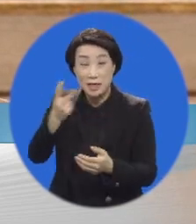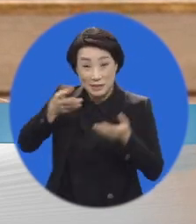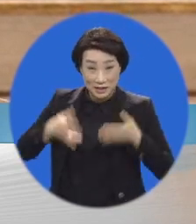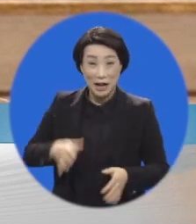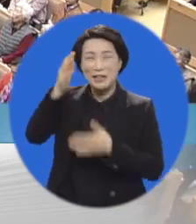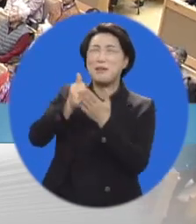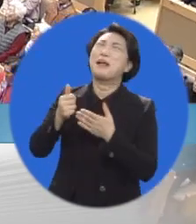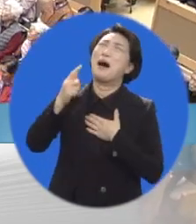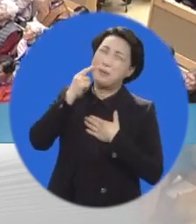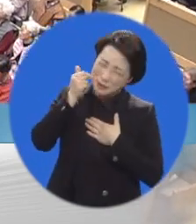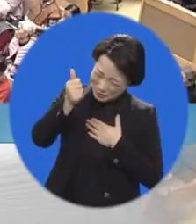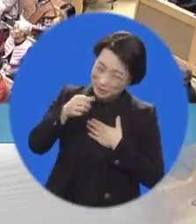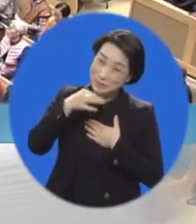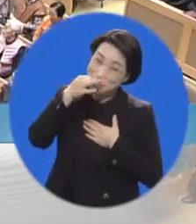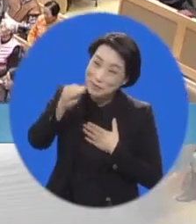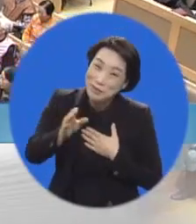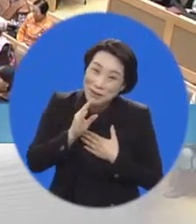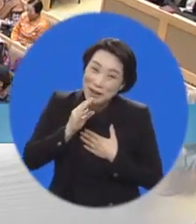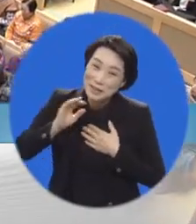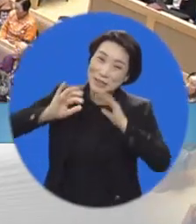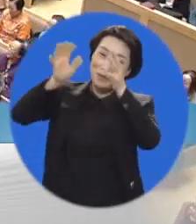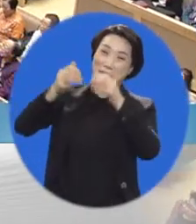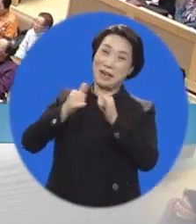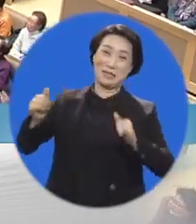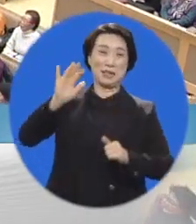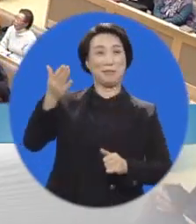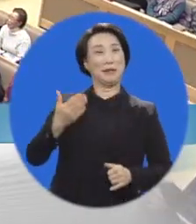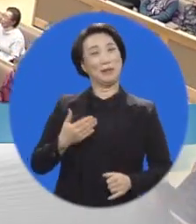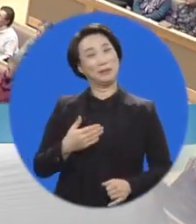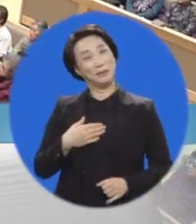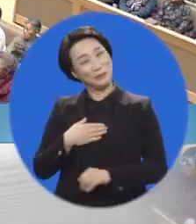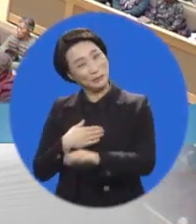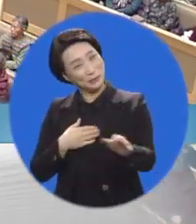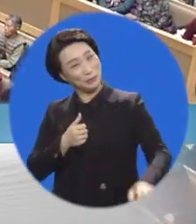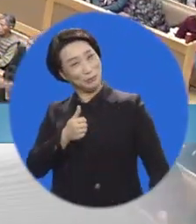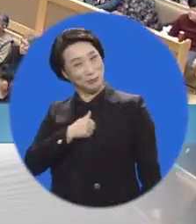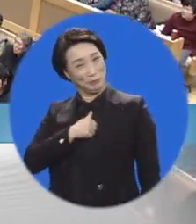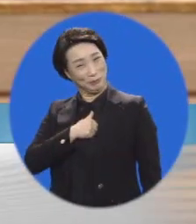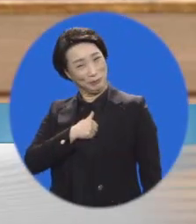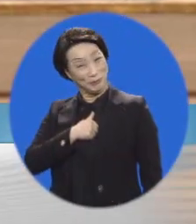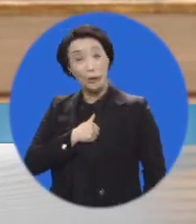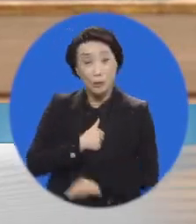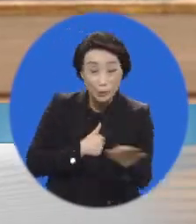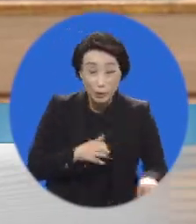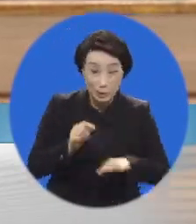하나님을 아버지라 부르는 천국 갈 사람들이야 이 말입니다. 우리는